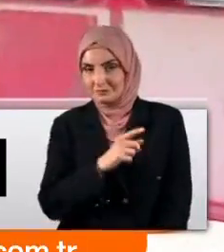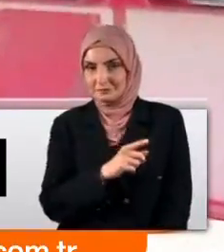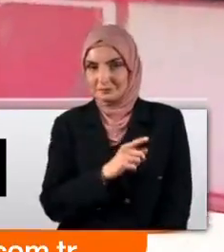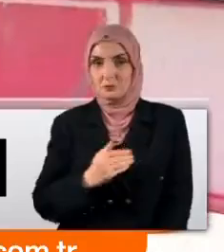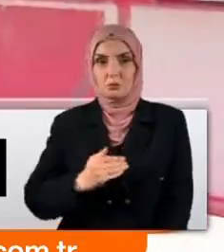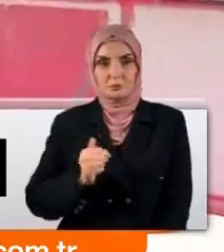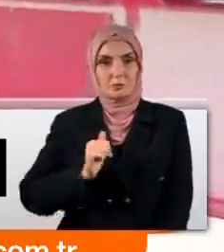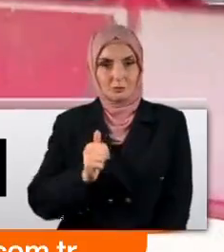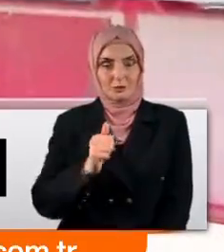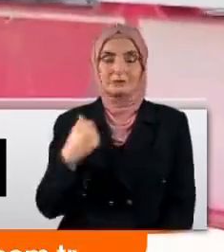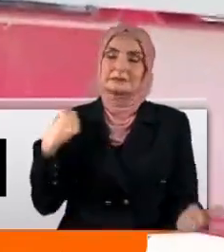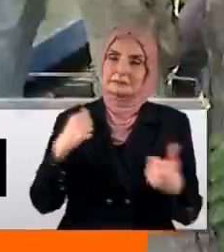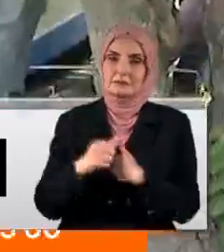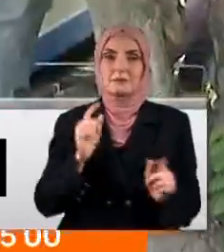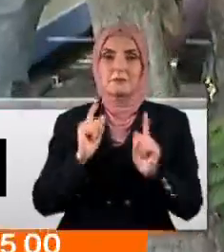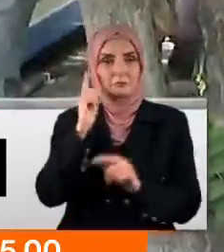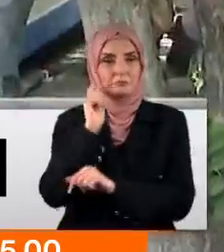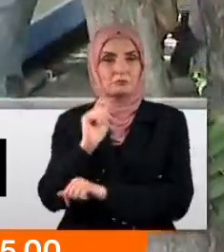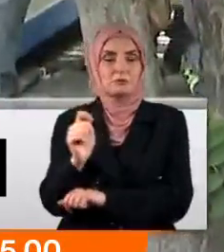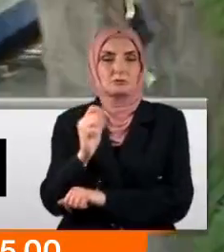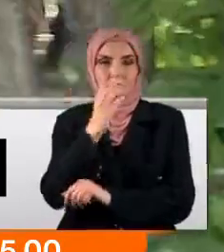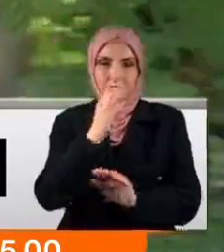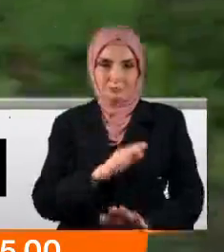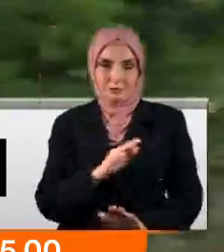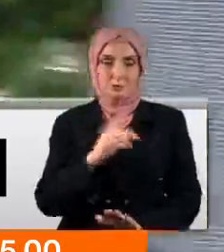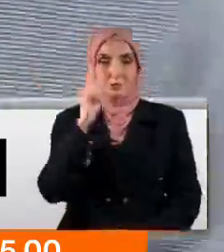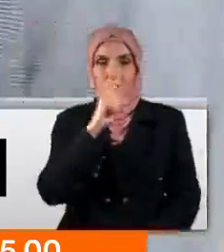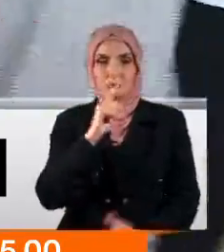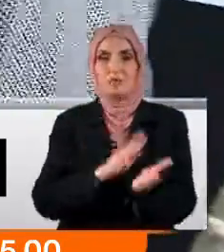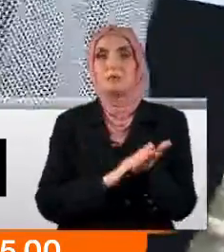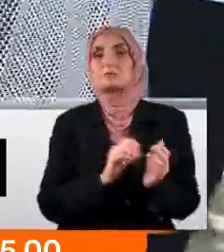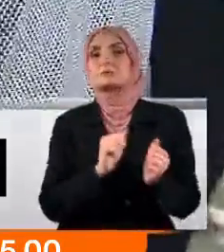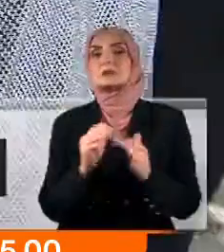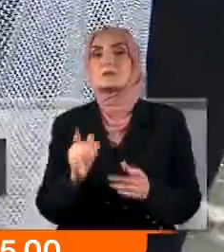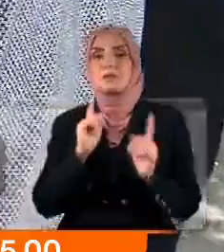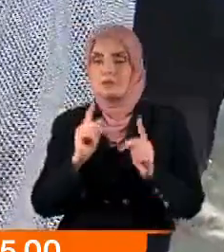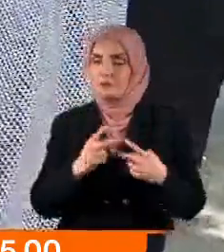Belediyesi ile bir kez daha mahkemelik olacak. Çünkü bu kez tazminat davası açacak.